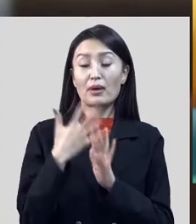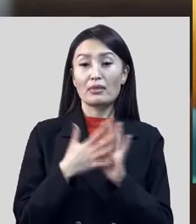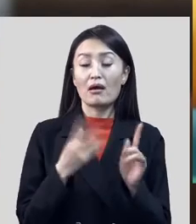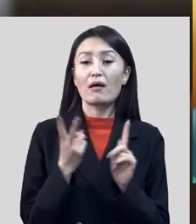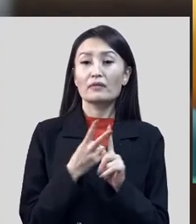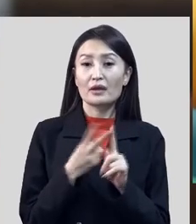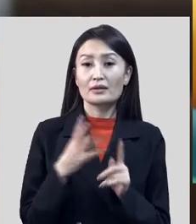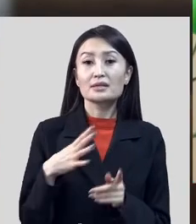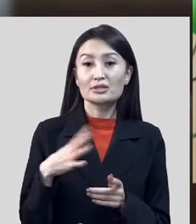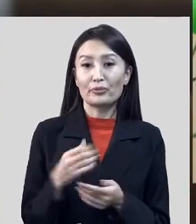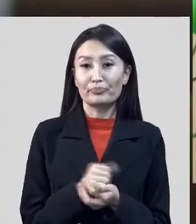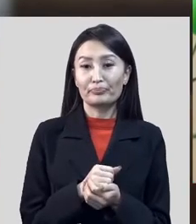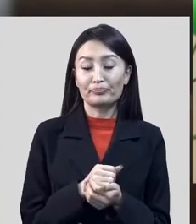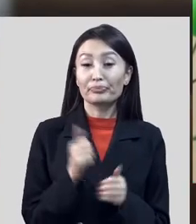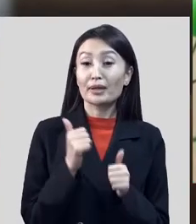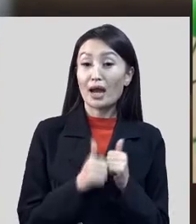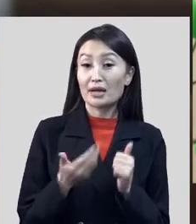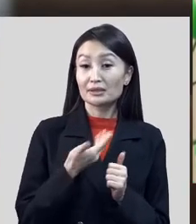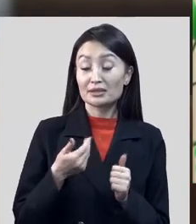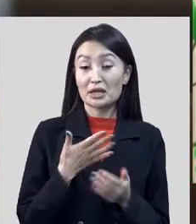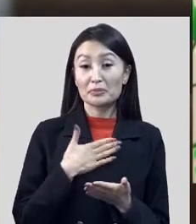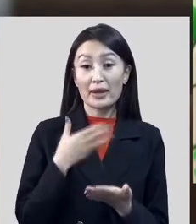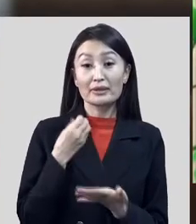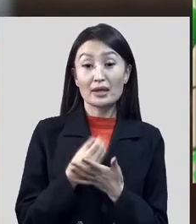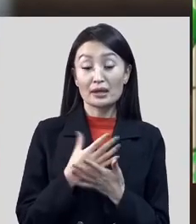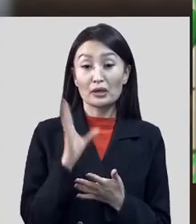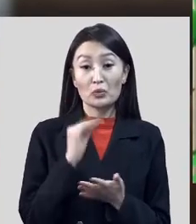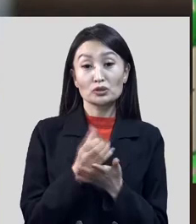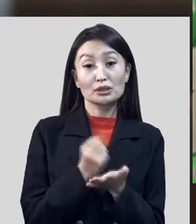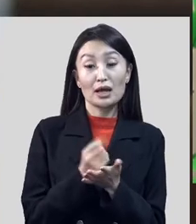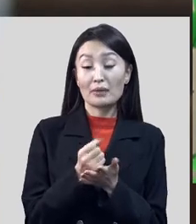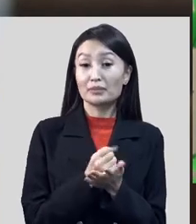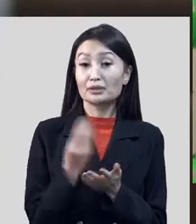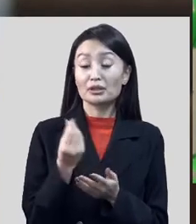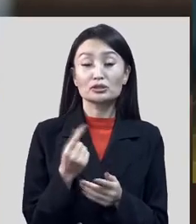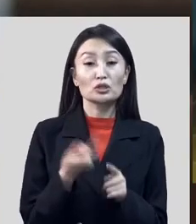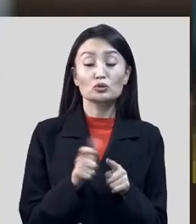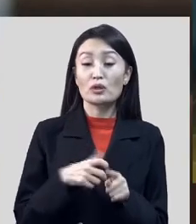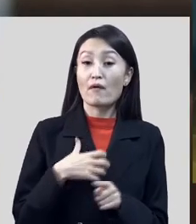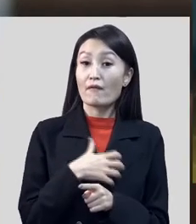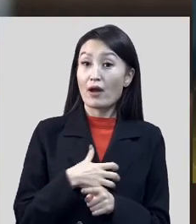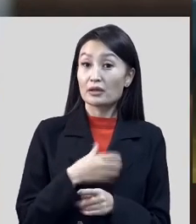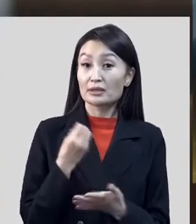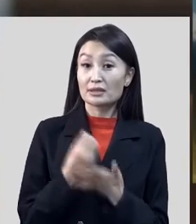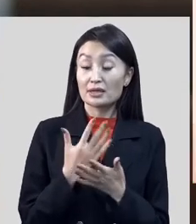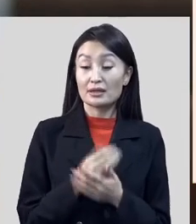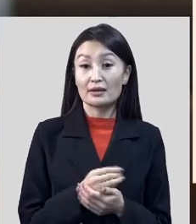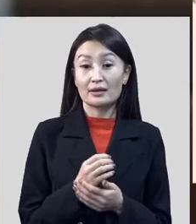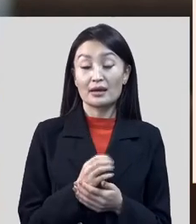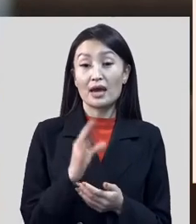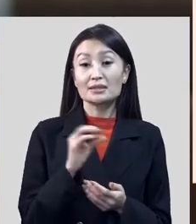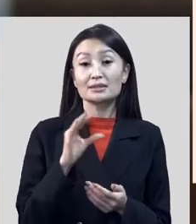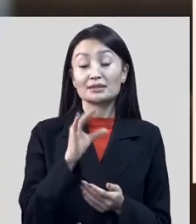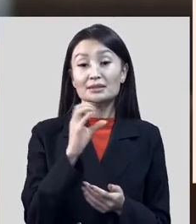вторая часть зачем каждый из нас мои дорогие может какие деньги на что-то очень важный центр симочка